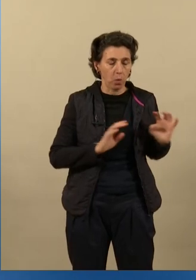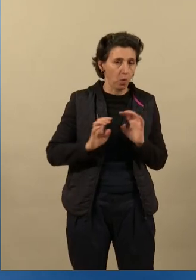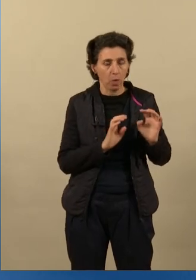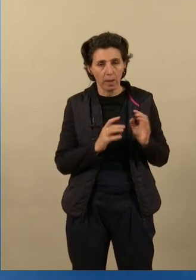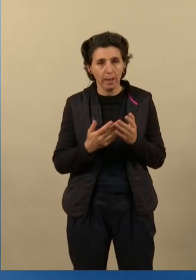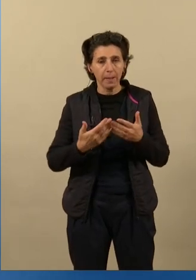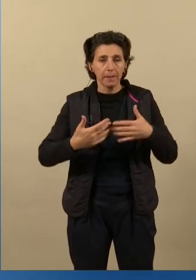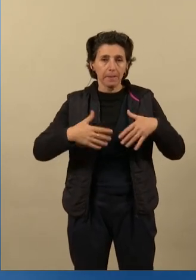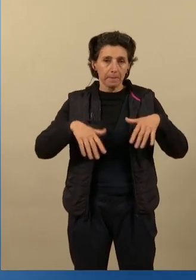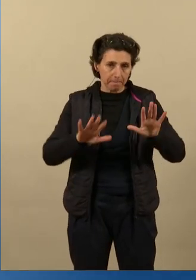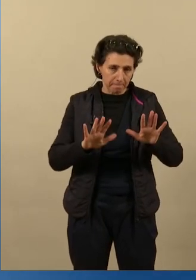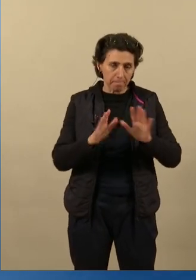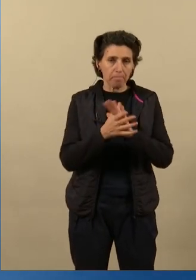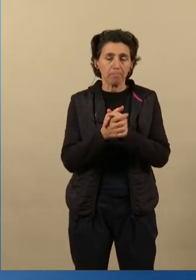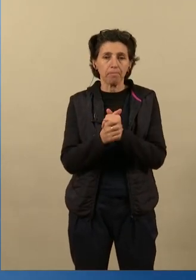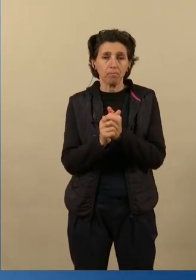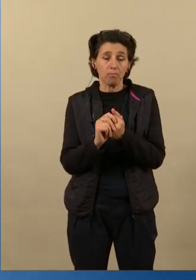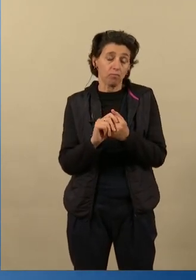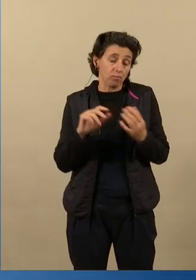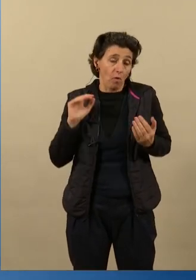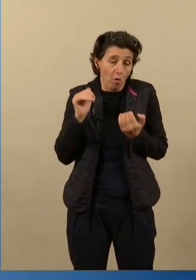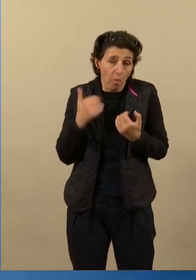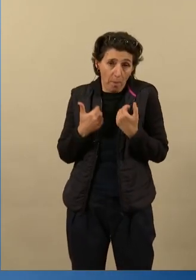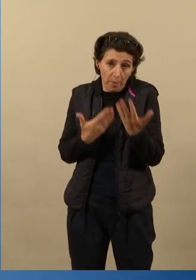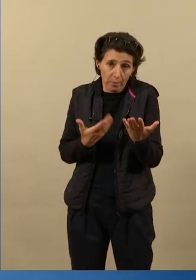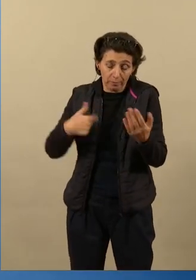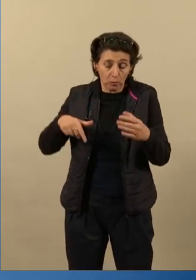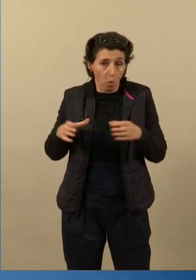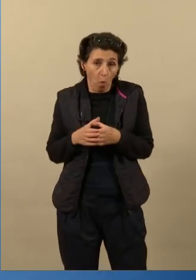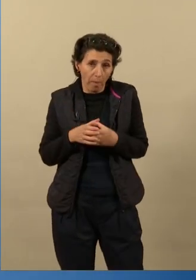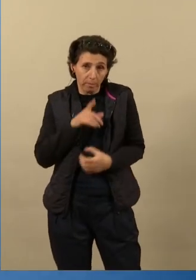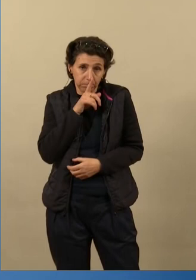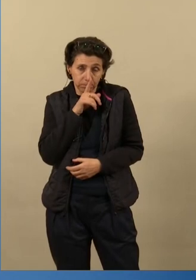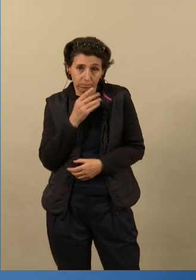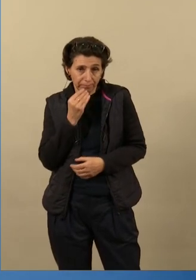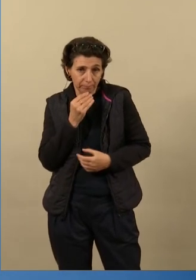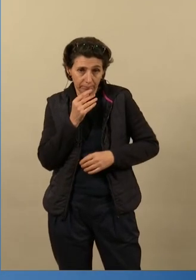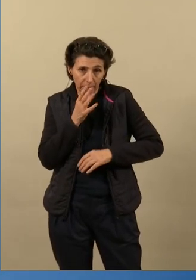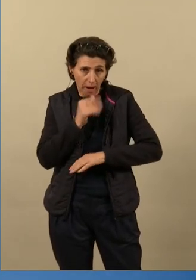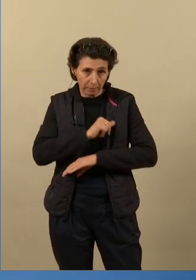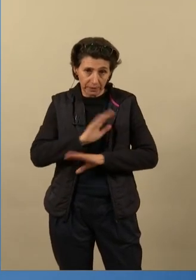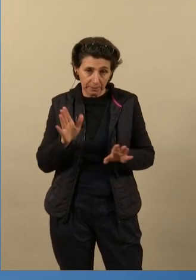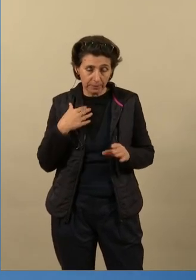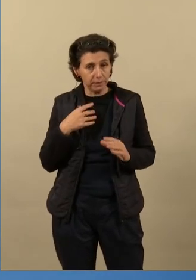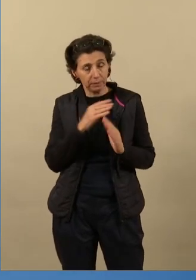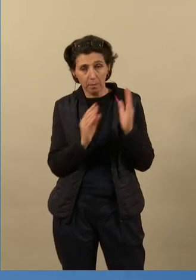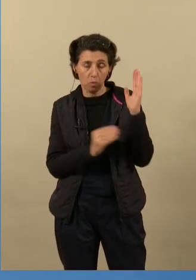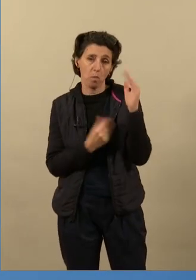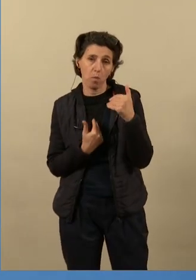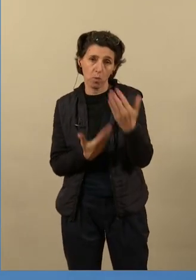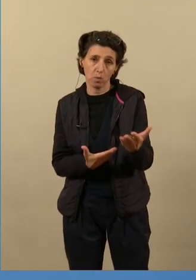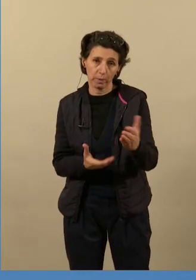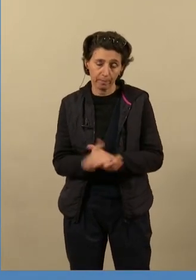le vœux est proposé notre groupe ne peut pas se taire et proposera un amendement à ce vœux